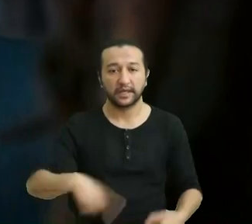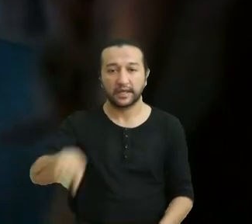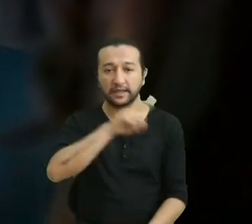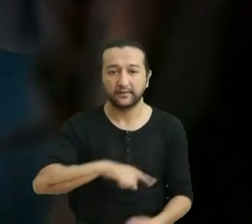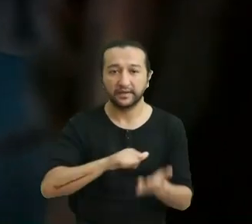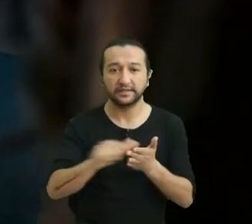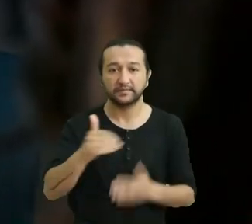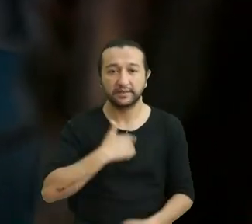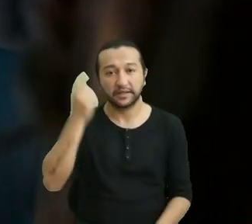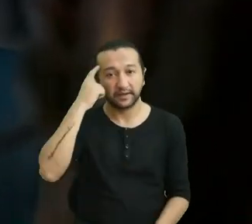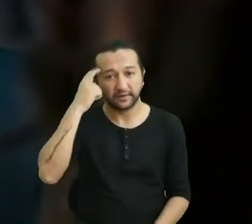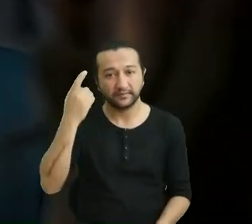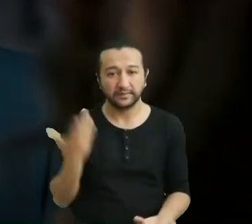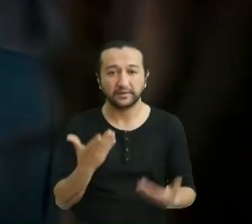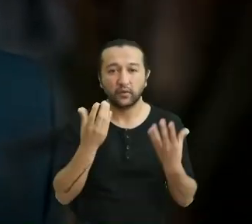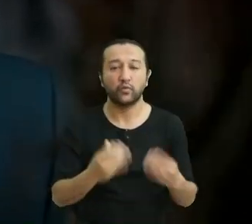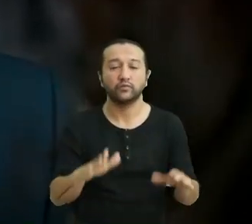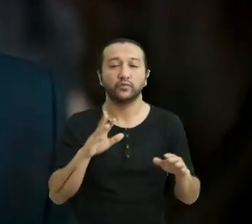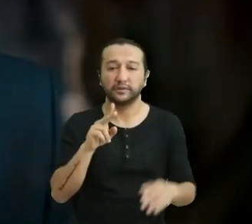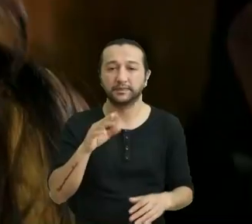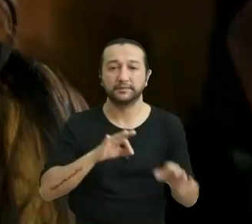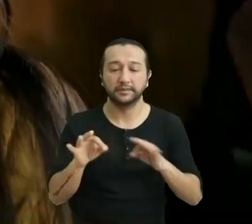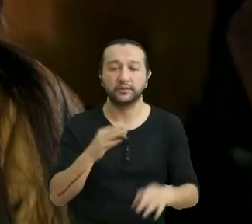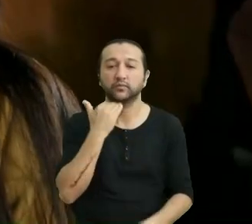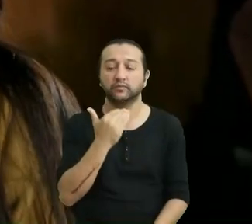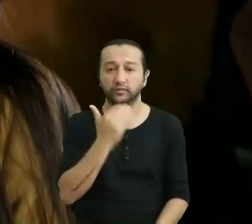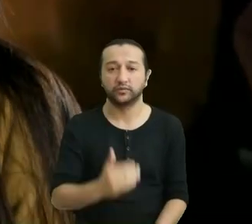Etraftaki her şey sanki benim kafayı yemem için dizayn edilmiş.